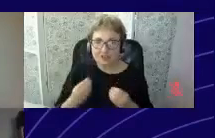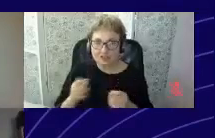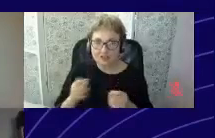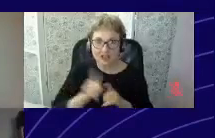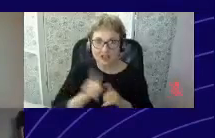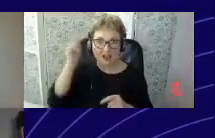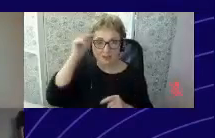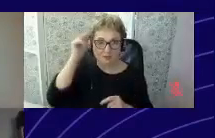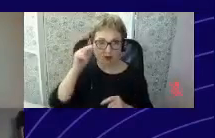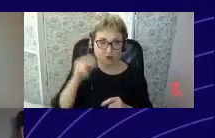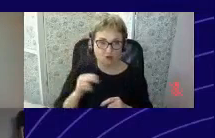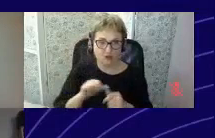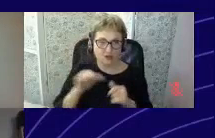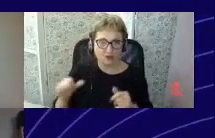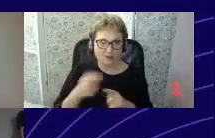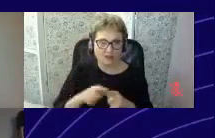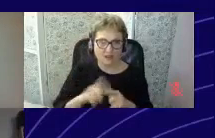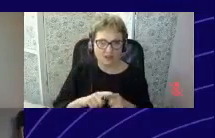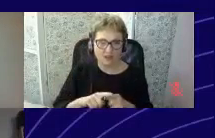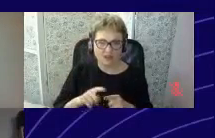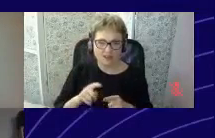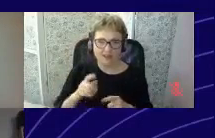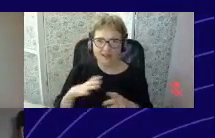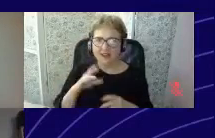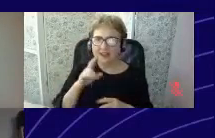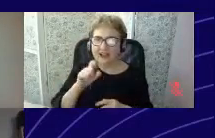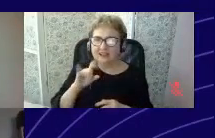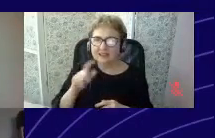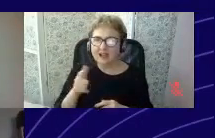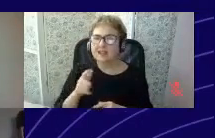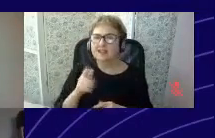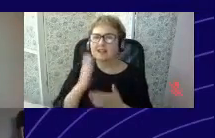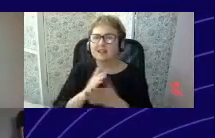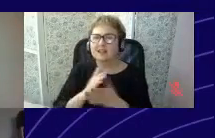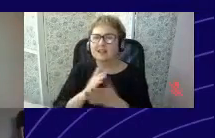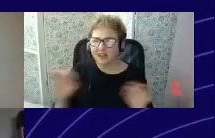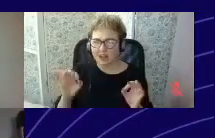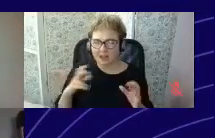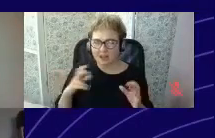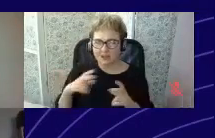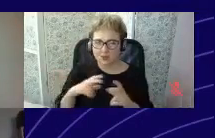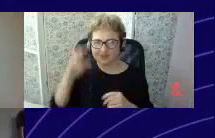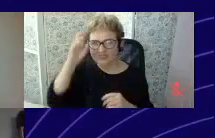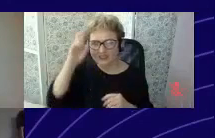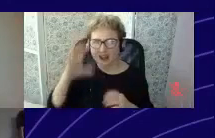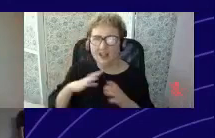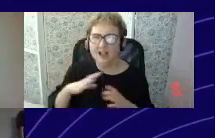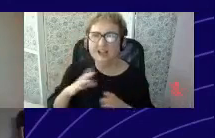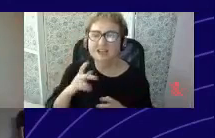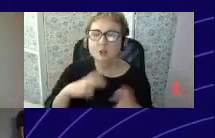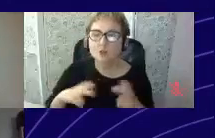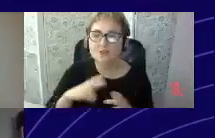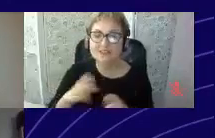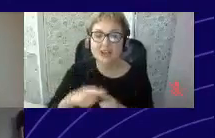день таких обучающихся. Кроме этого, скажу, что в Казани есть великолепный институт, Федеральный Казанский